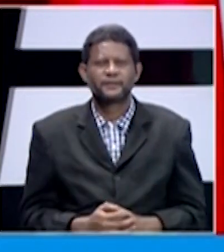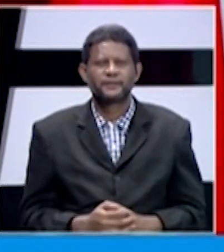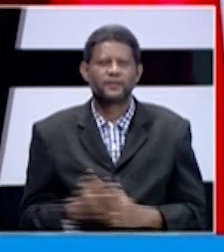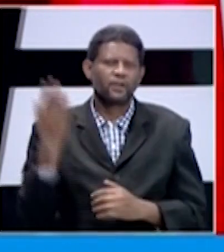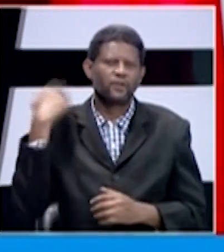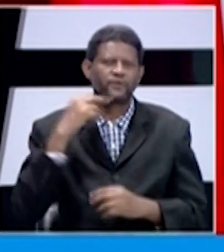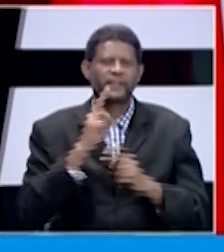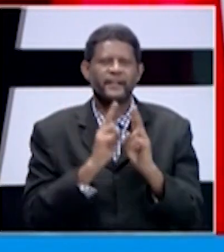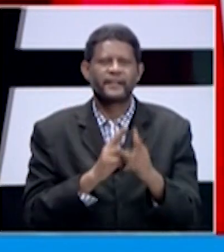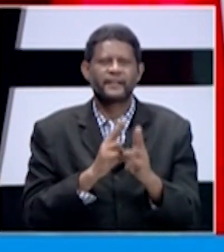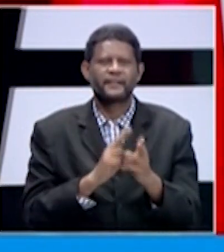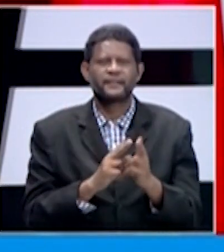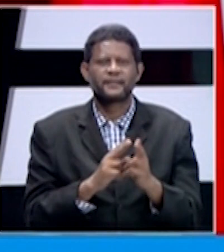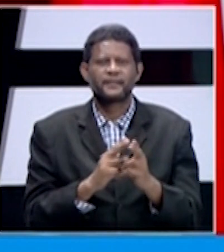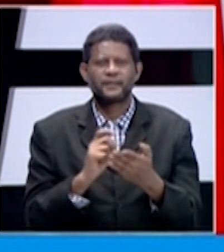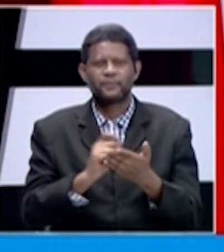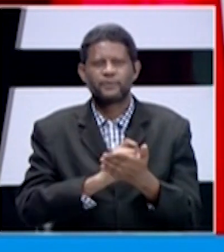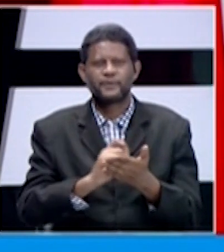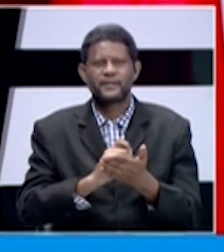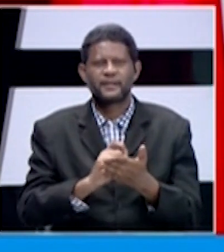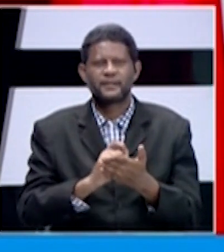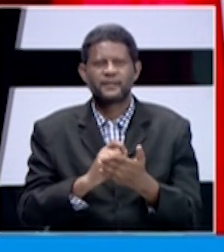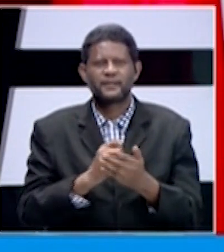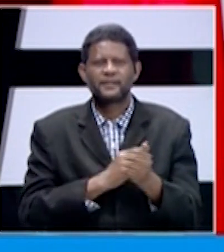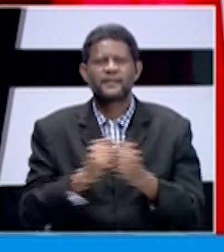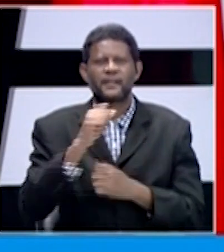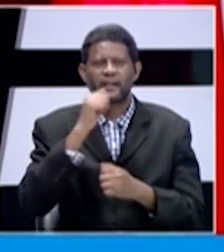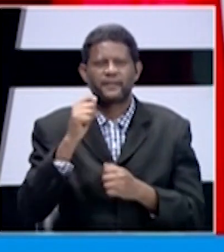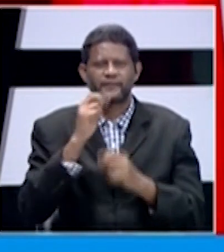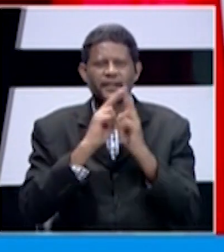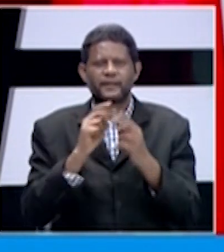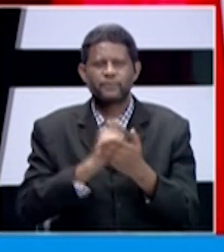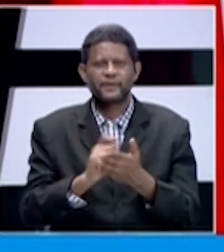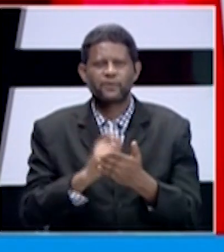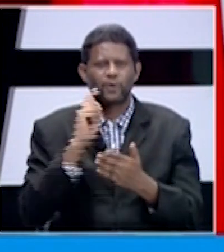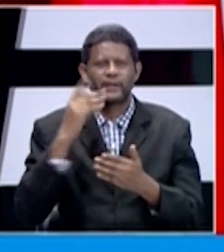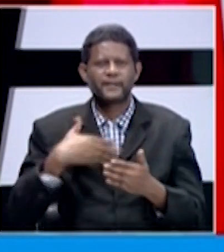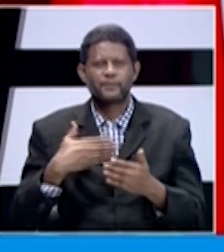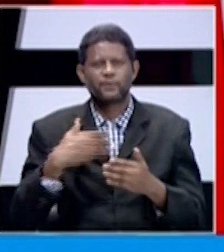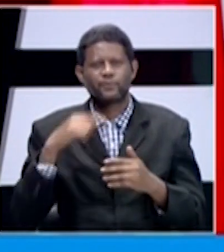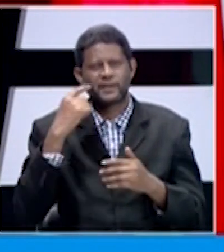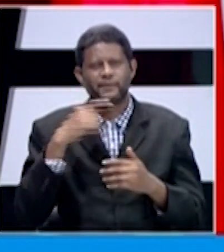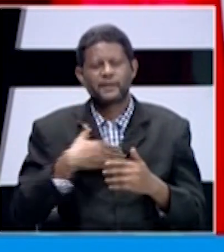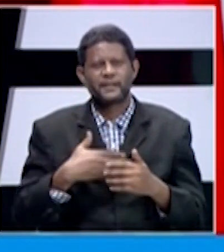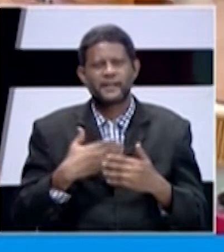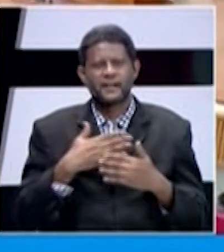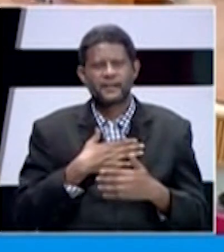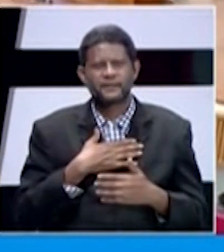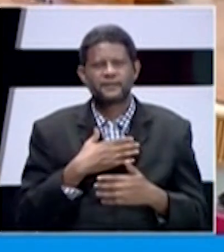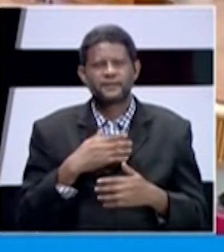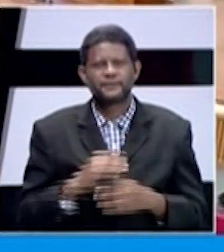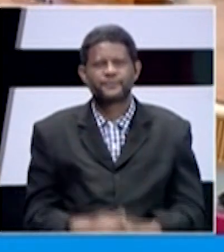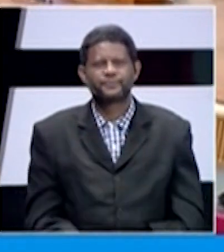حلوف تاريخ بمصحافكن زي حلوف تاريخ بمصحافكن انكوع دسبلكن دسبلنا